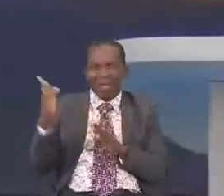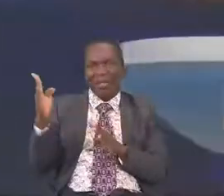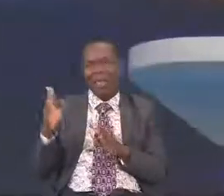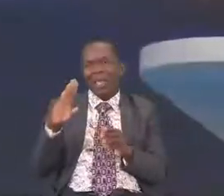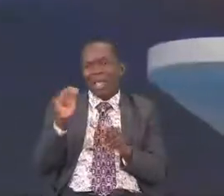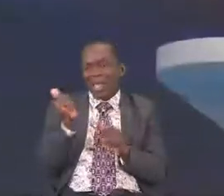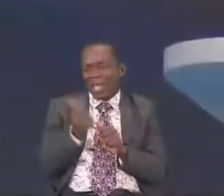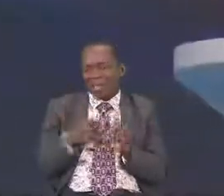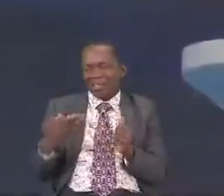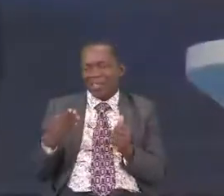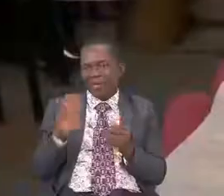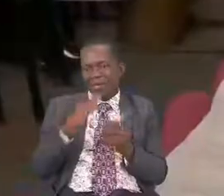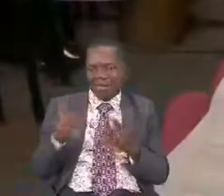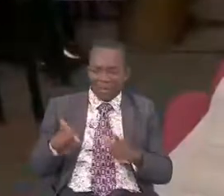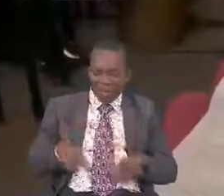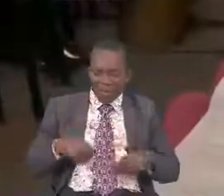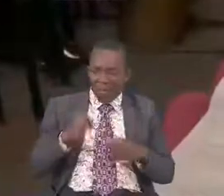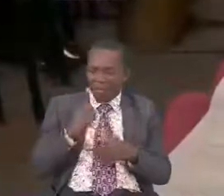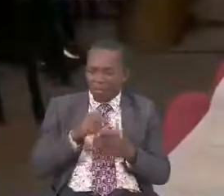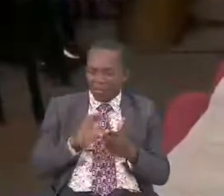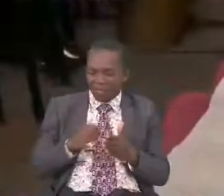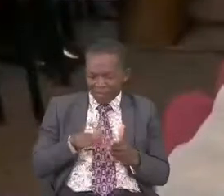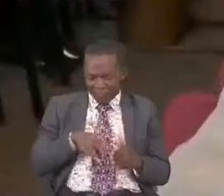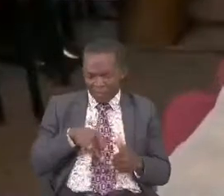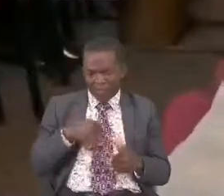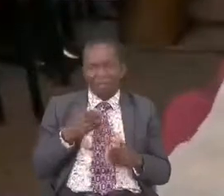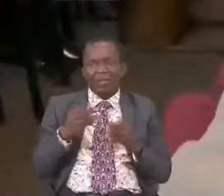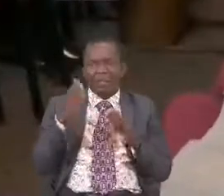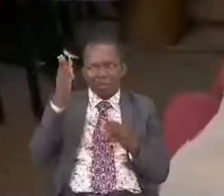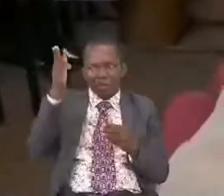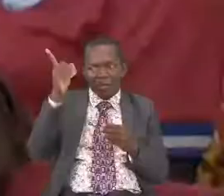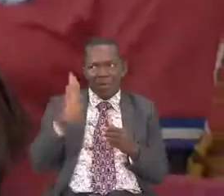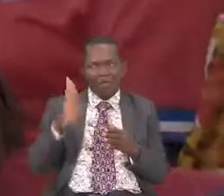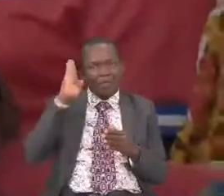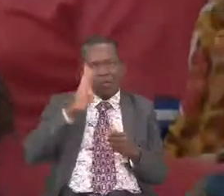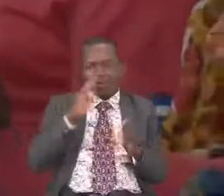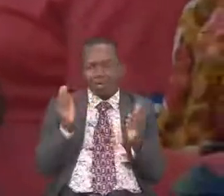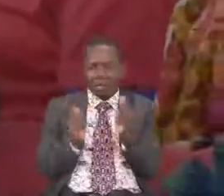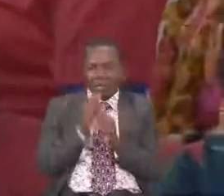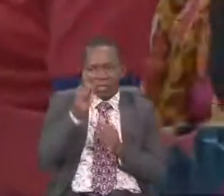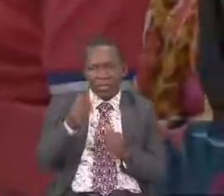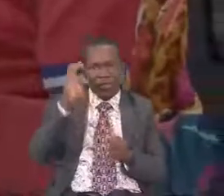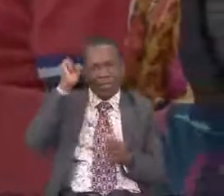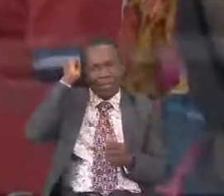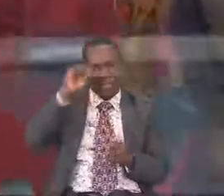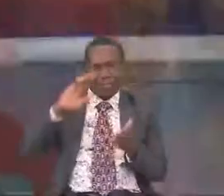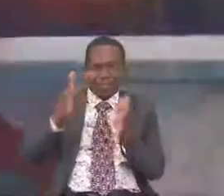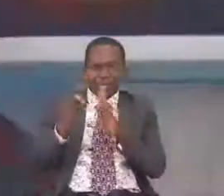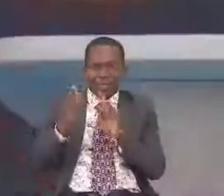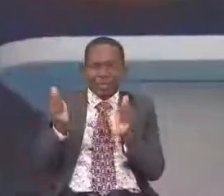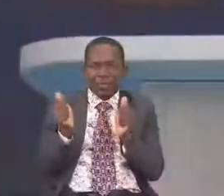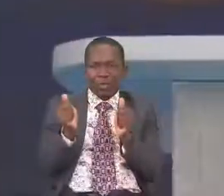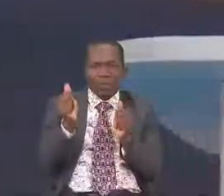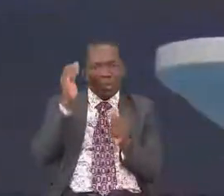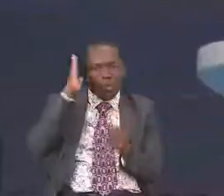sera avec toi. Sa présence va te fortifier. Il va te tenir.